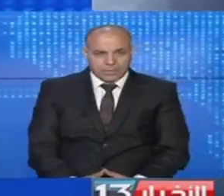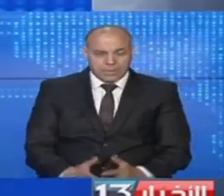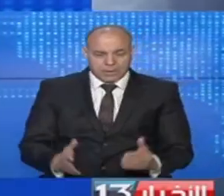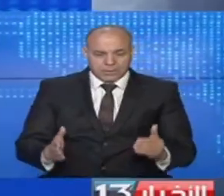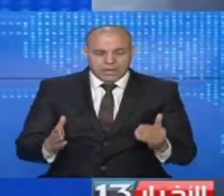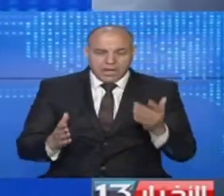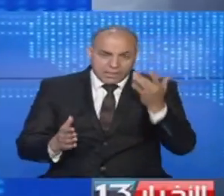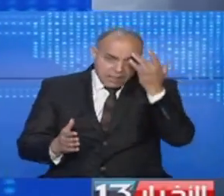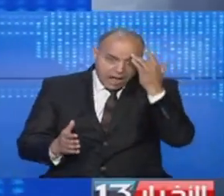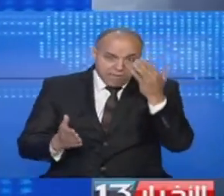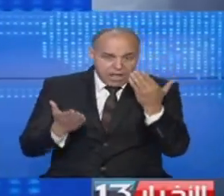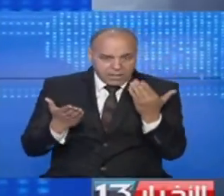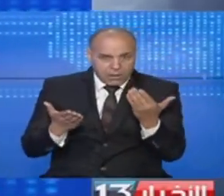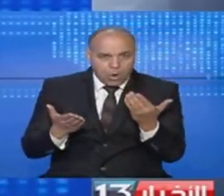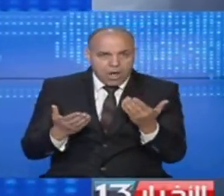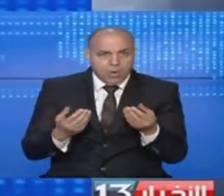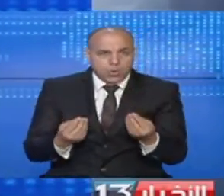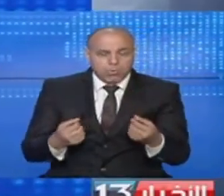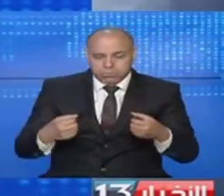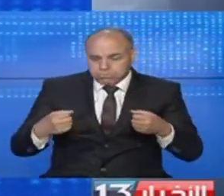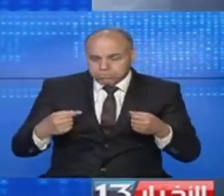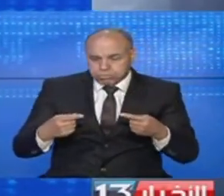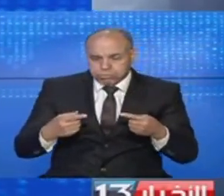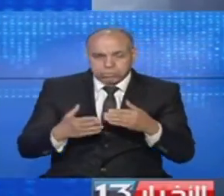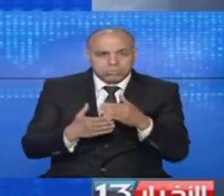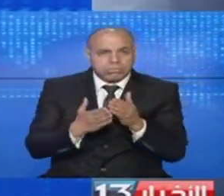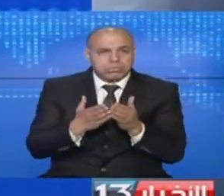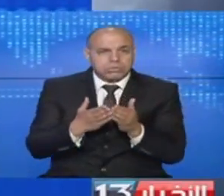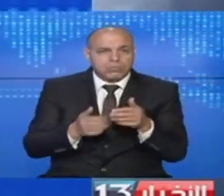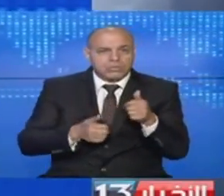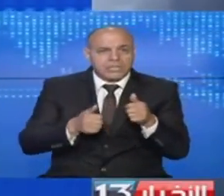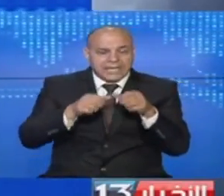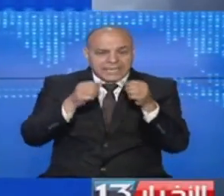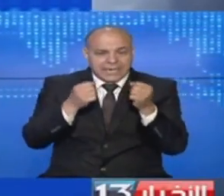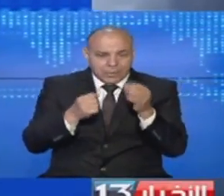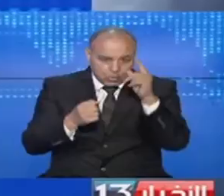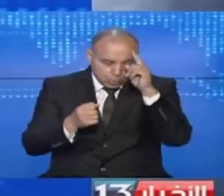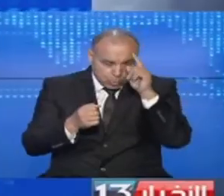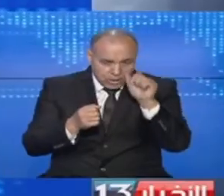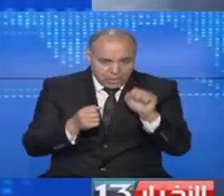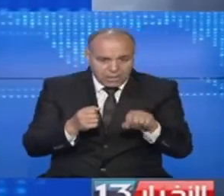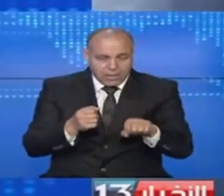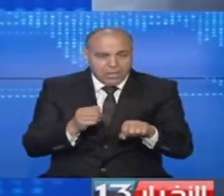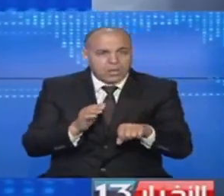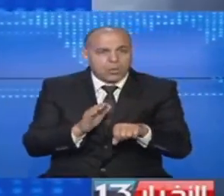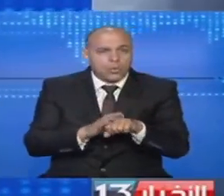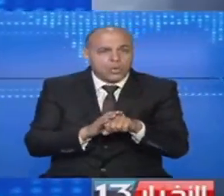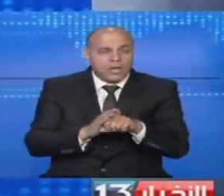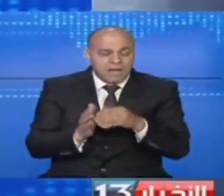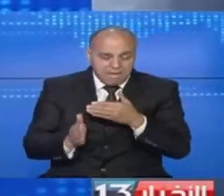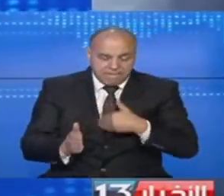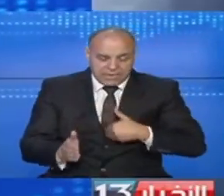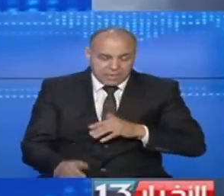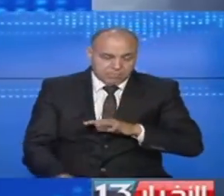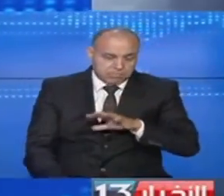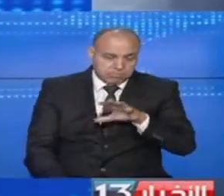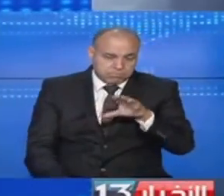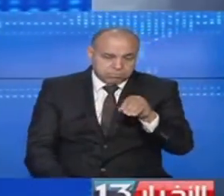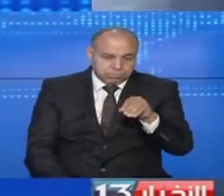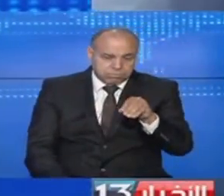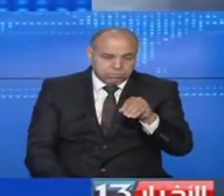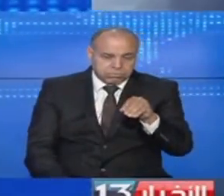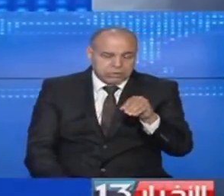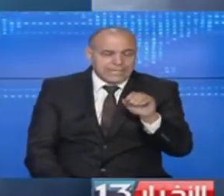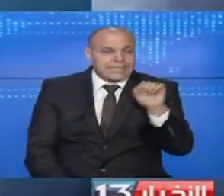نختم بالثقافة، حيث تدور اليوم مباريات ربع نهائي مسابقة كأس تونس لكرة القدم، حيث يحل النادي الإفريقي ضيفا على